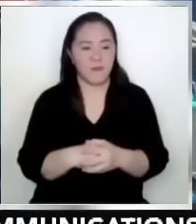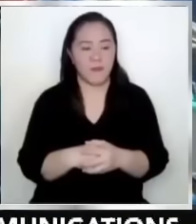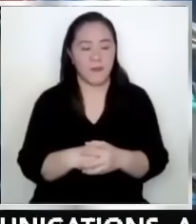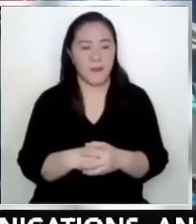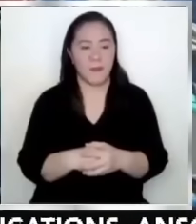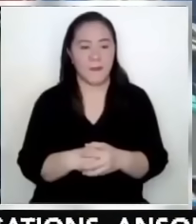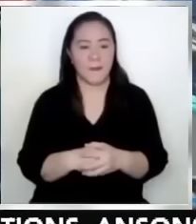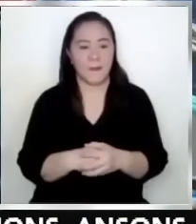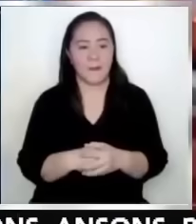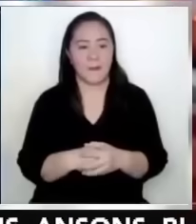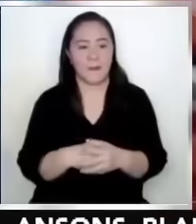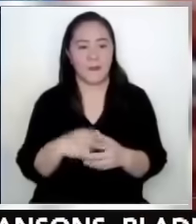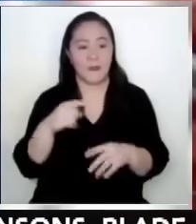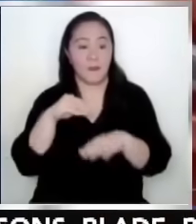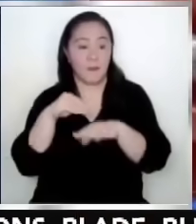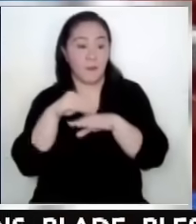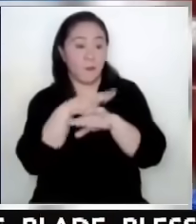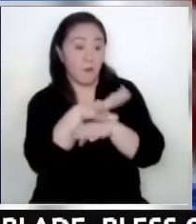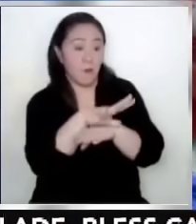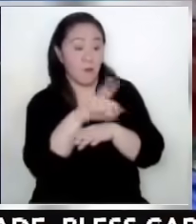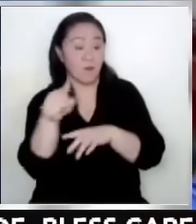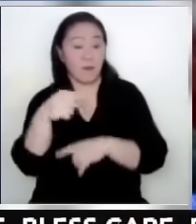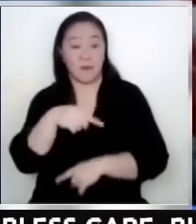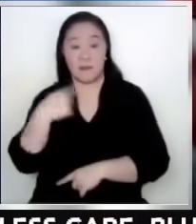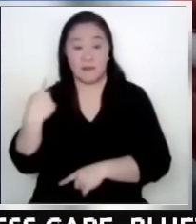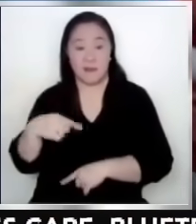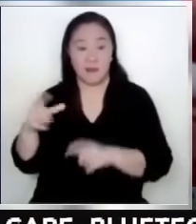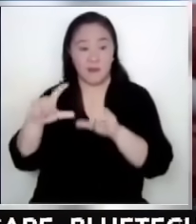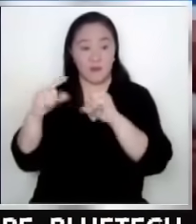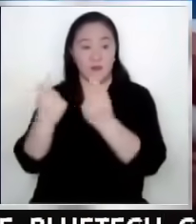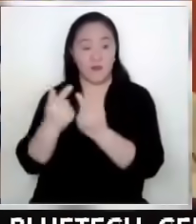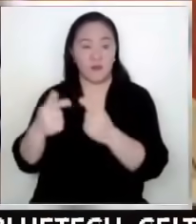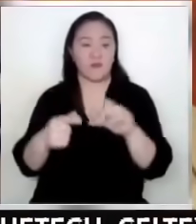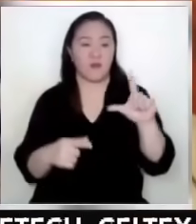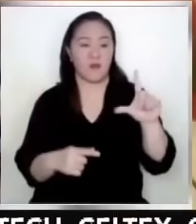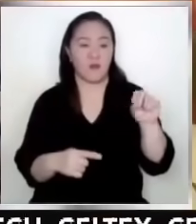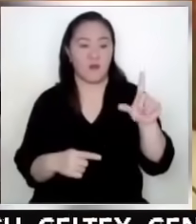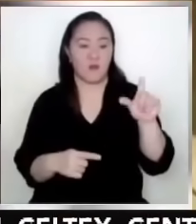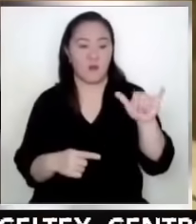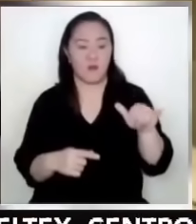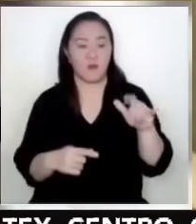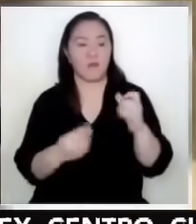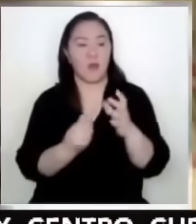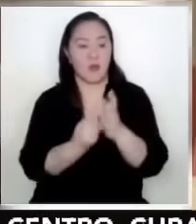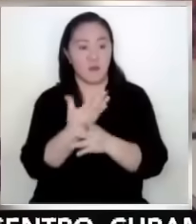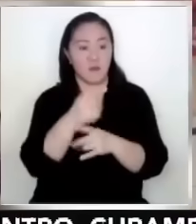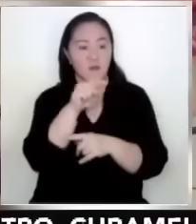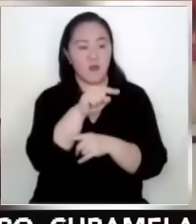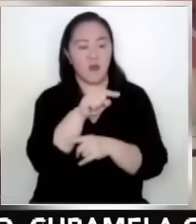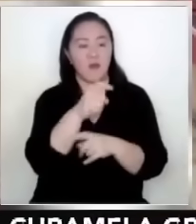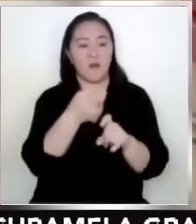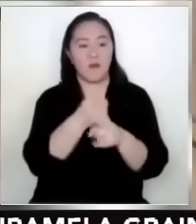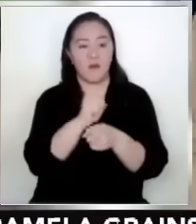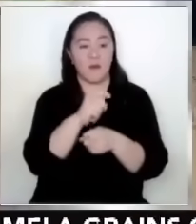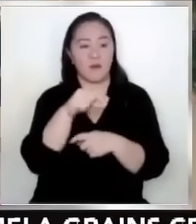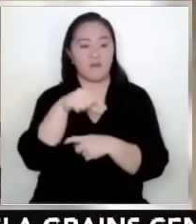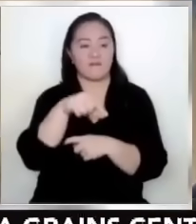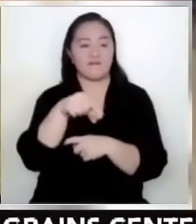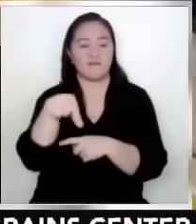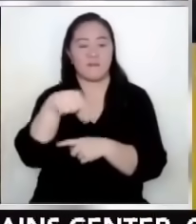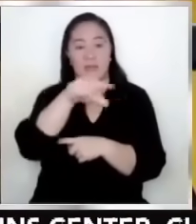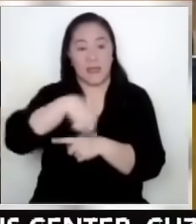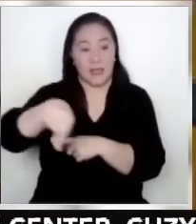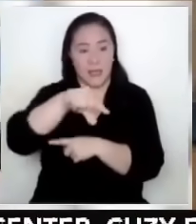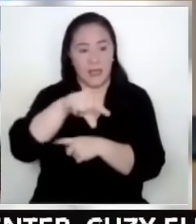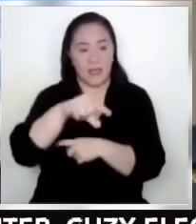Kabilang sa mga apektado ng pagbabawal ng China ang grupo ni Kapitan Loloy na tubong Quezon pero nainganyong mangisda sa Bajo de Masinloc. Dinala pa man niya